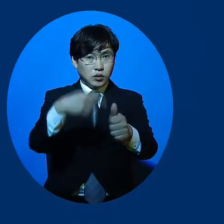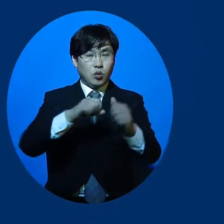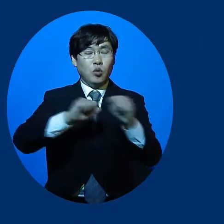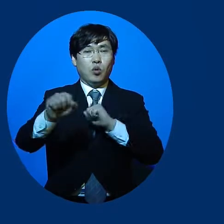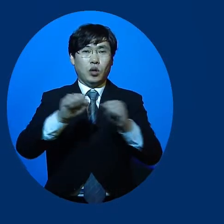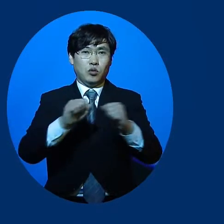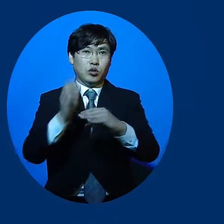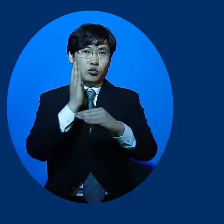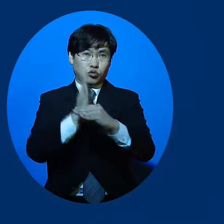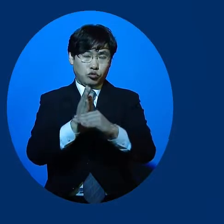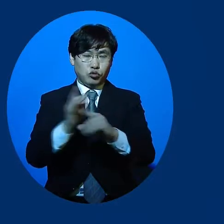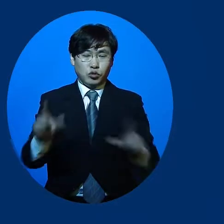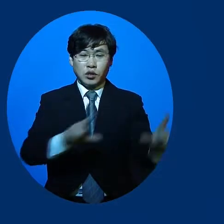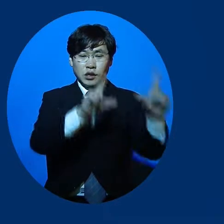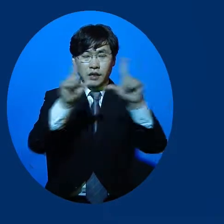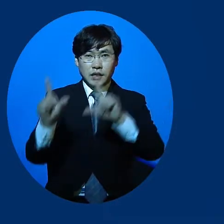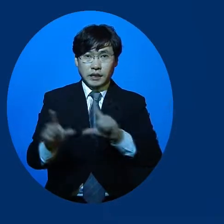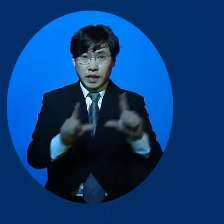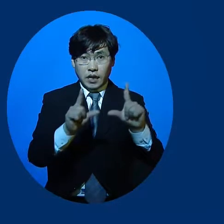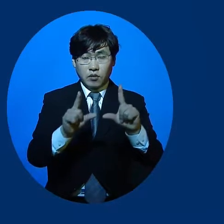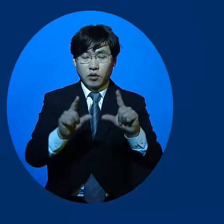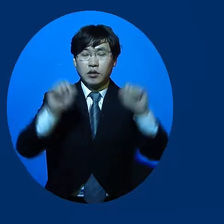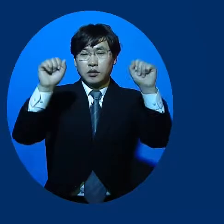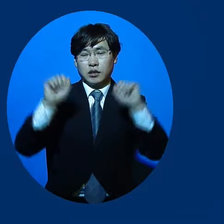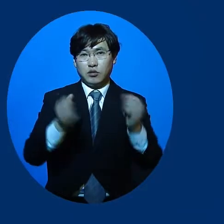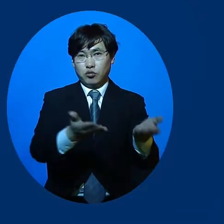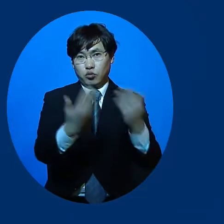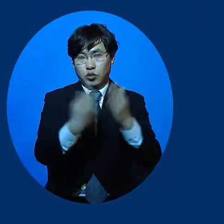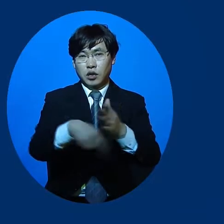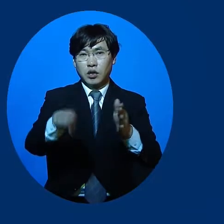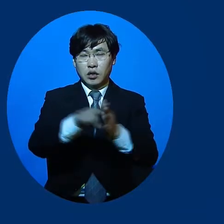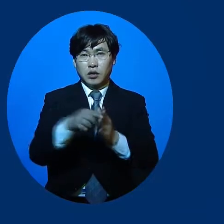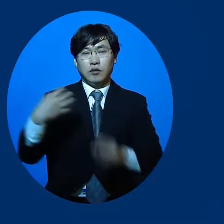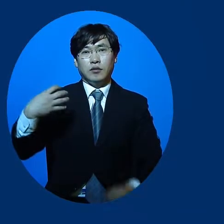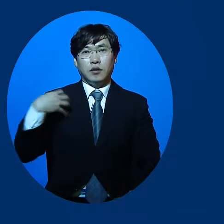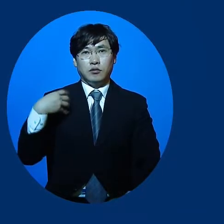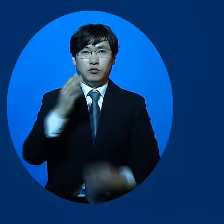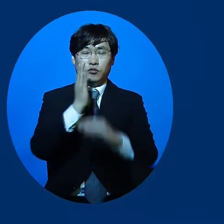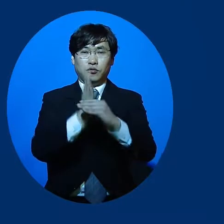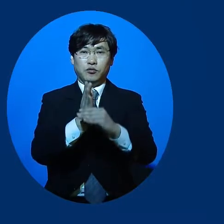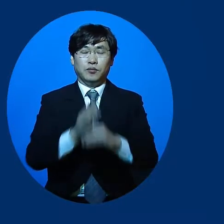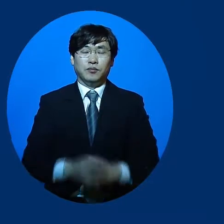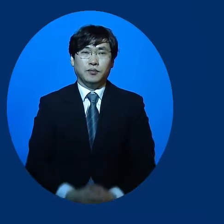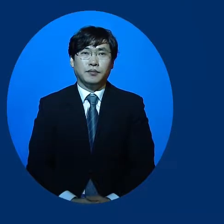수행하고 있으며 생활체육 참여를 유도하는 중추적 역할을 하고 있습니다.